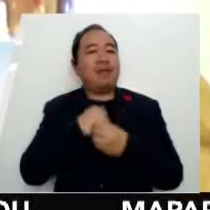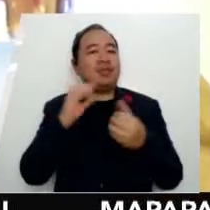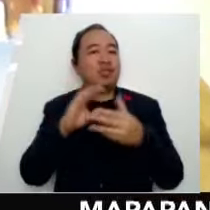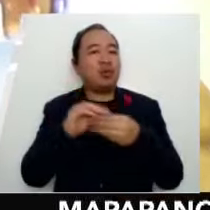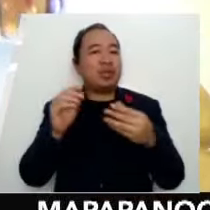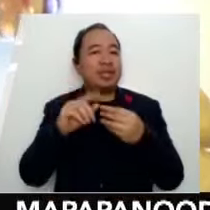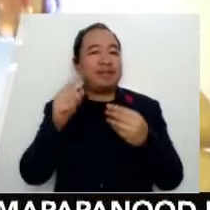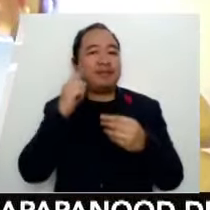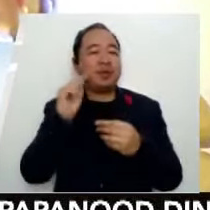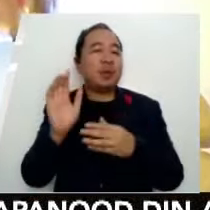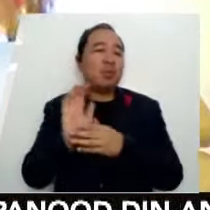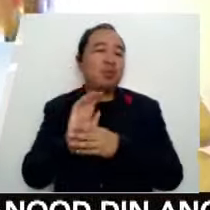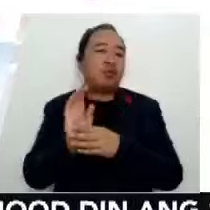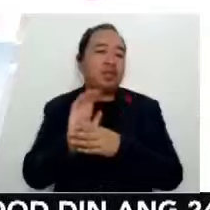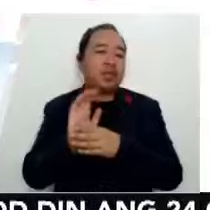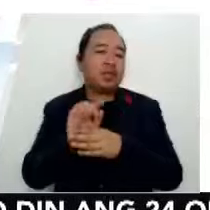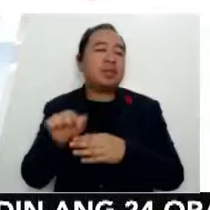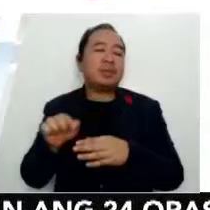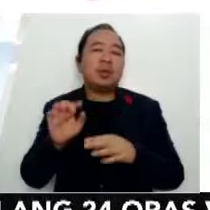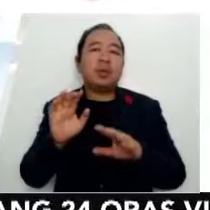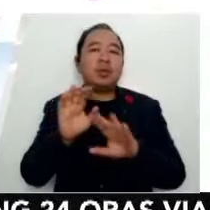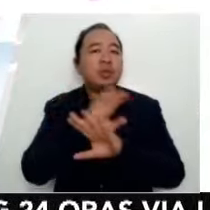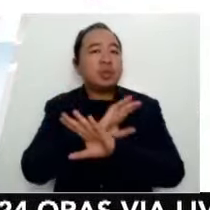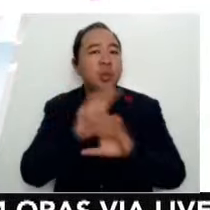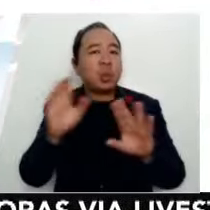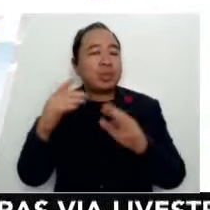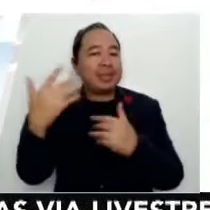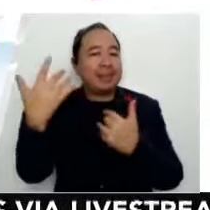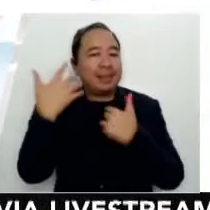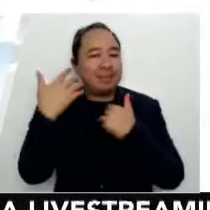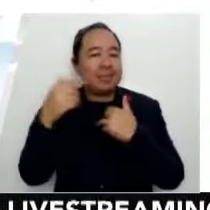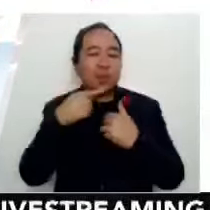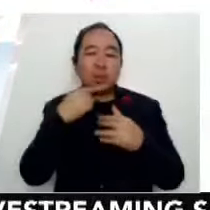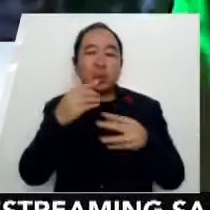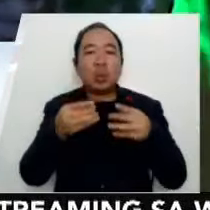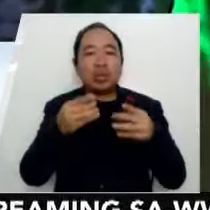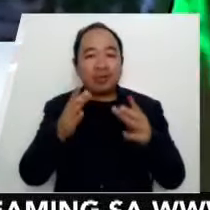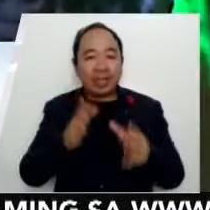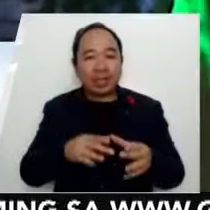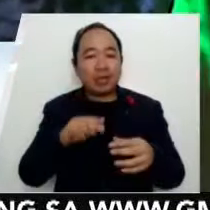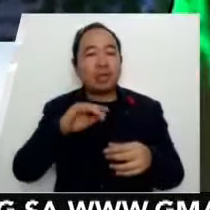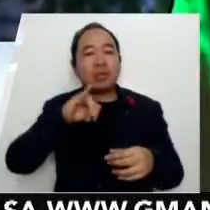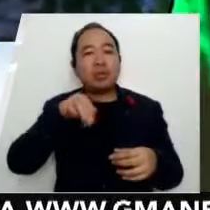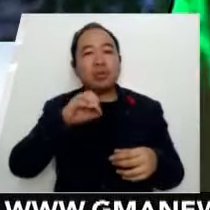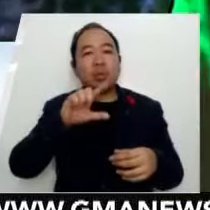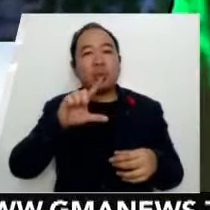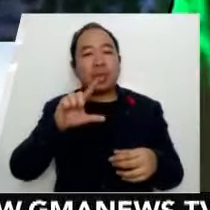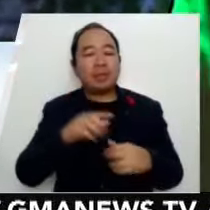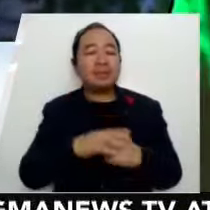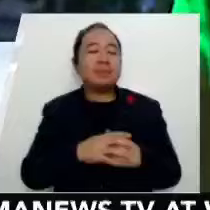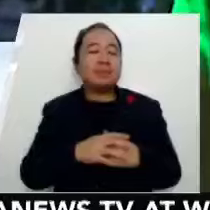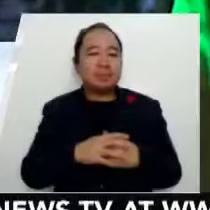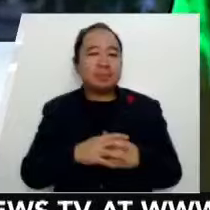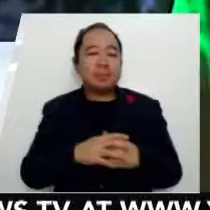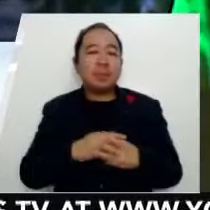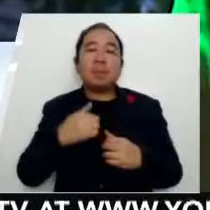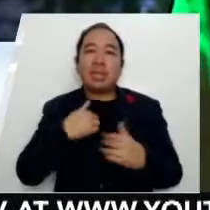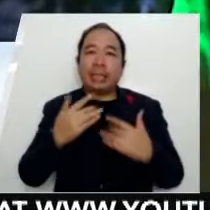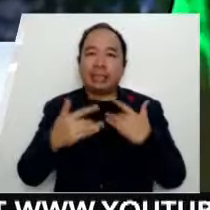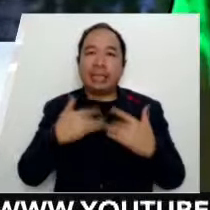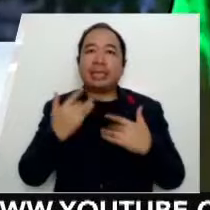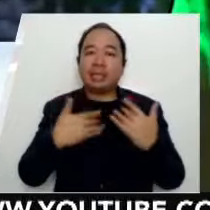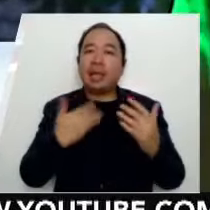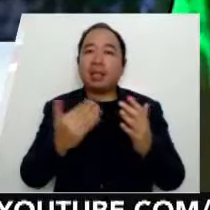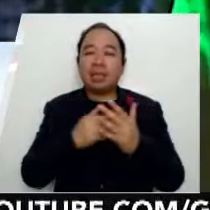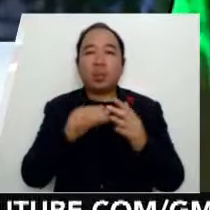ang Hwag mo akong iwan na idirect ni Joel lamangan so I'm very excited to be working with Tom again